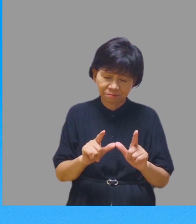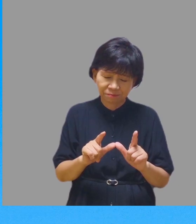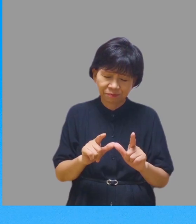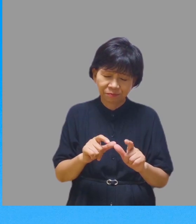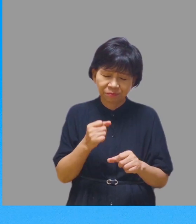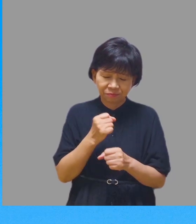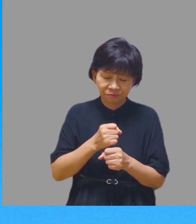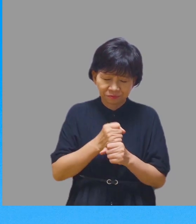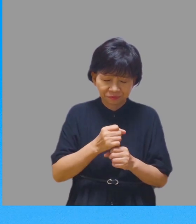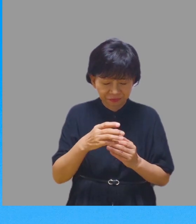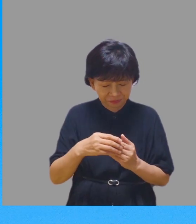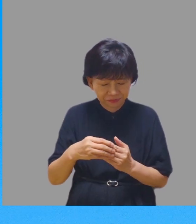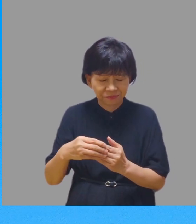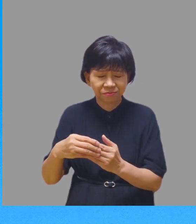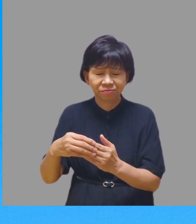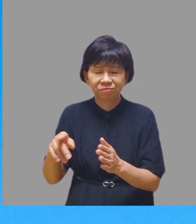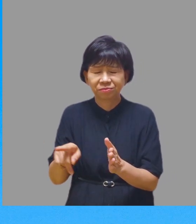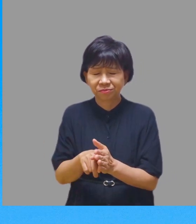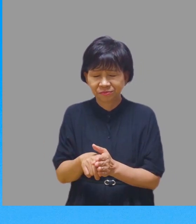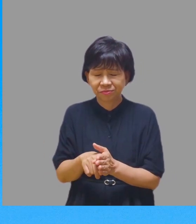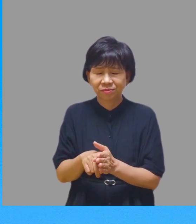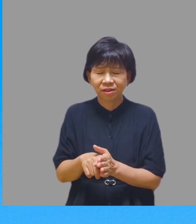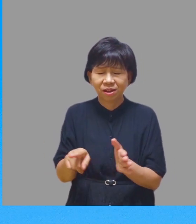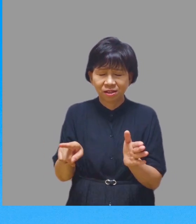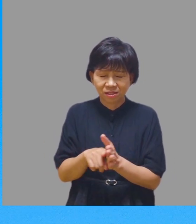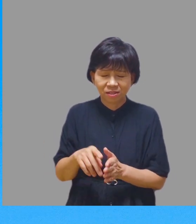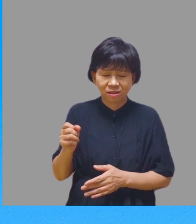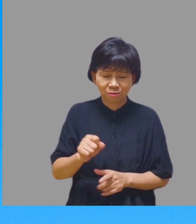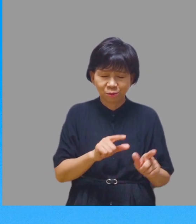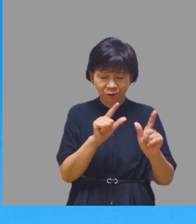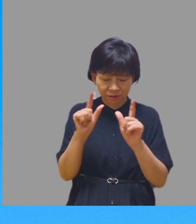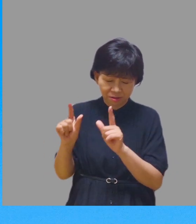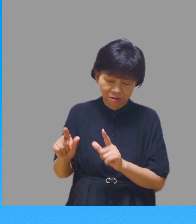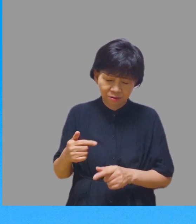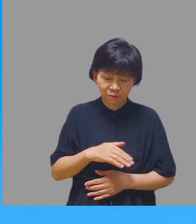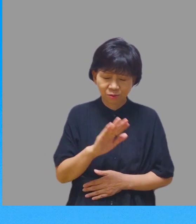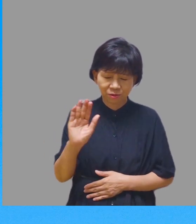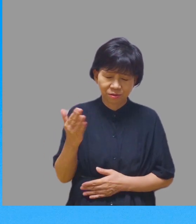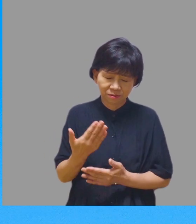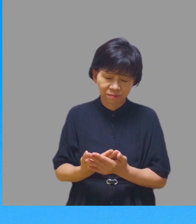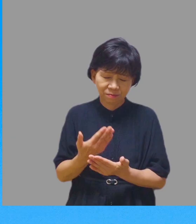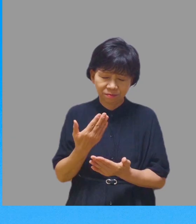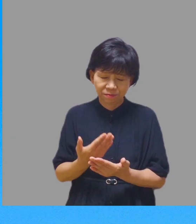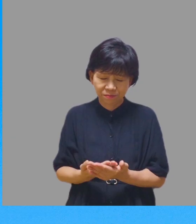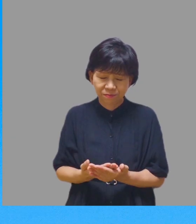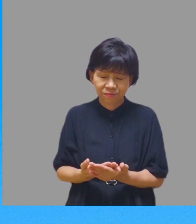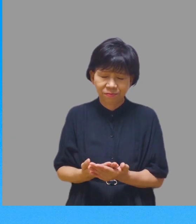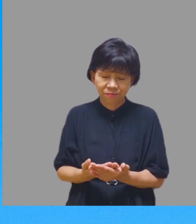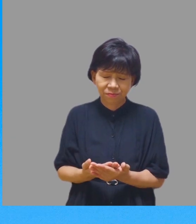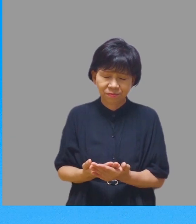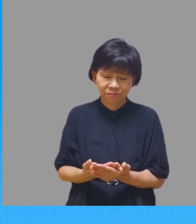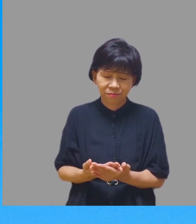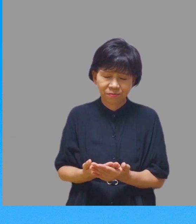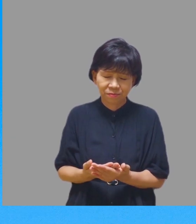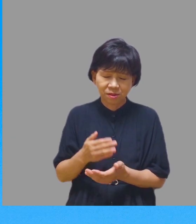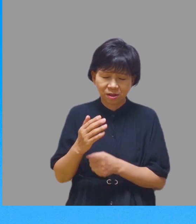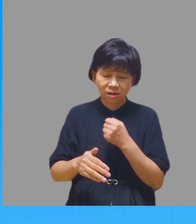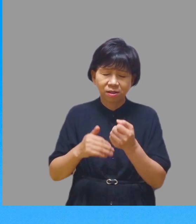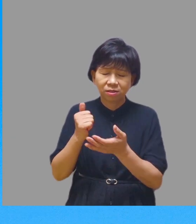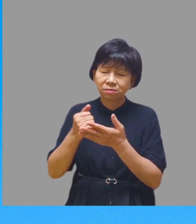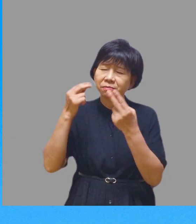믿습니다. 하나님 다시 한번 신앙으로 살아갈 수 있는 우리들 되게 하여 주시옵소서.